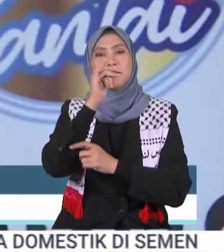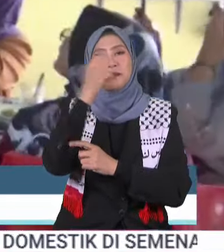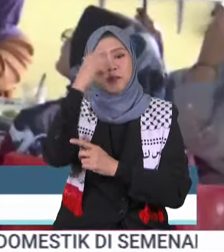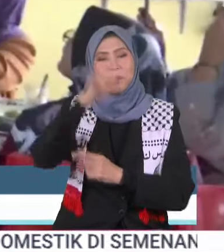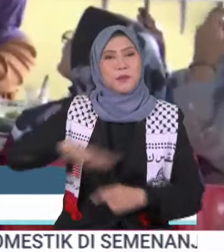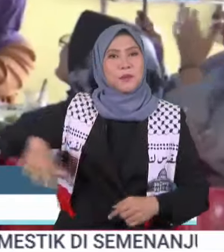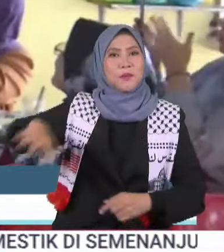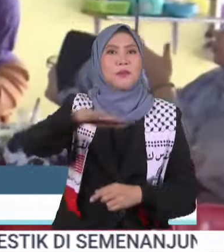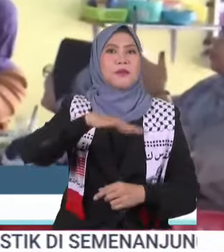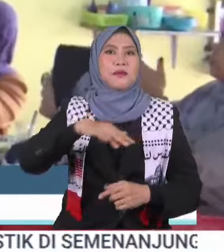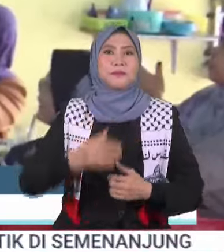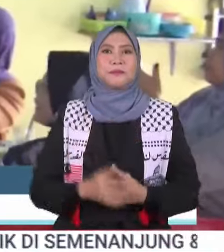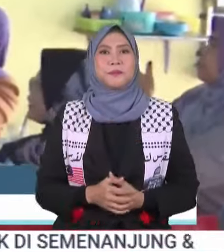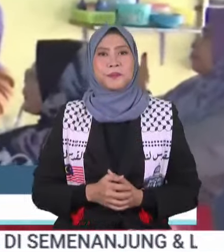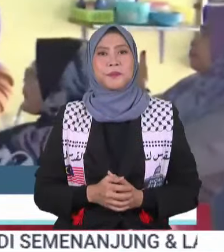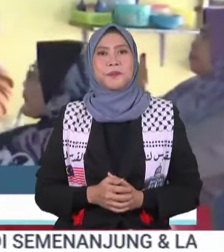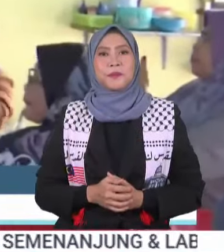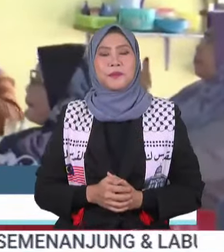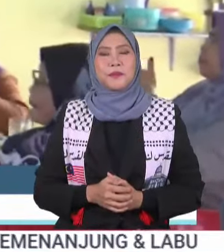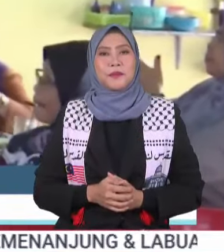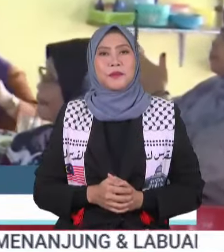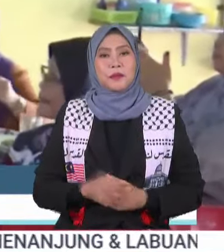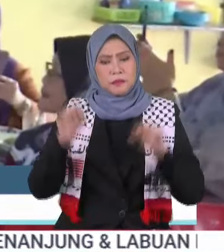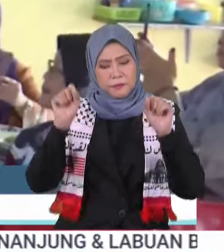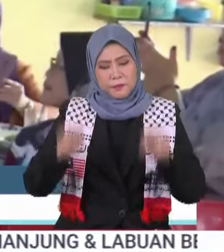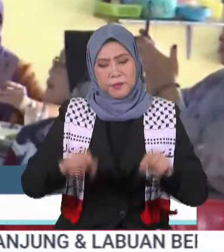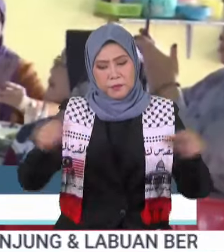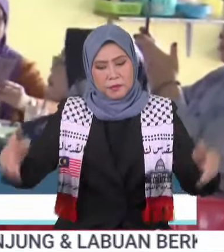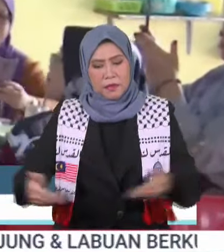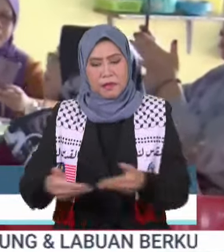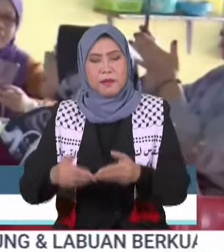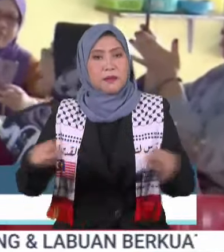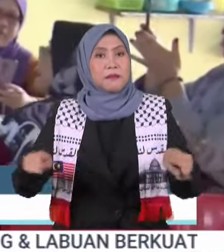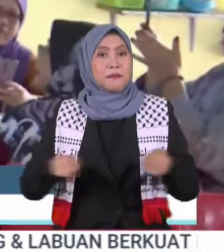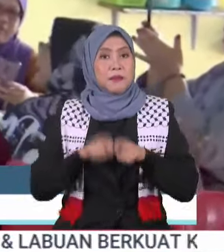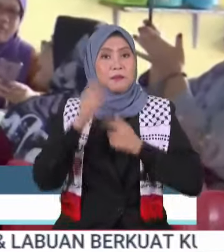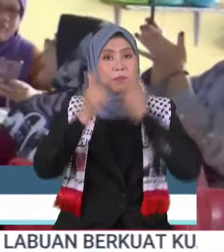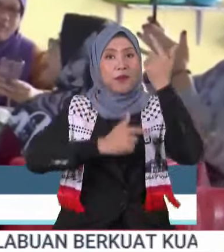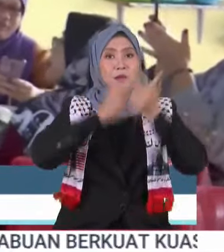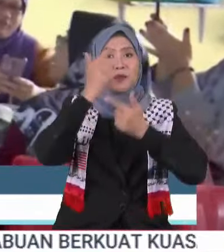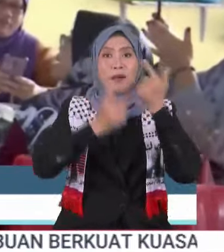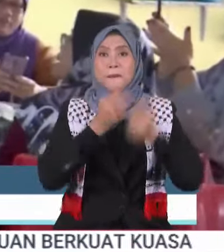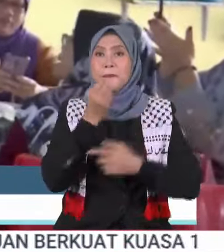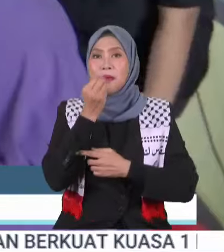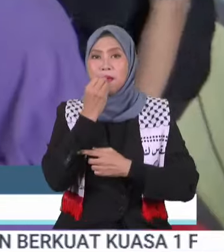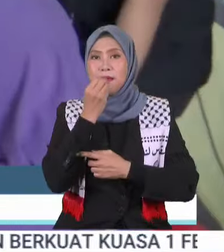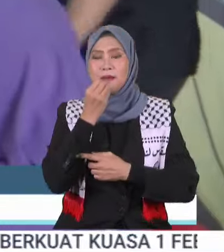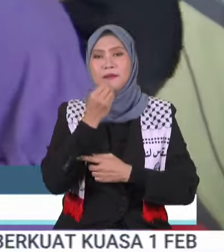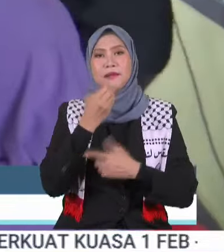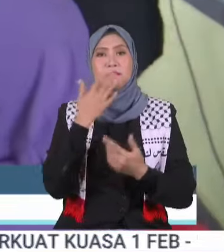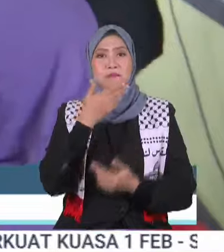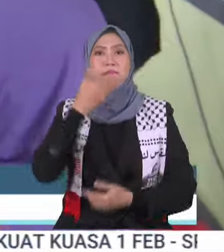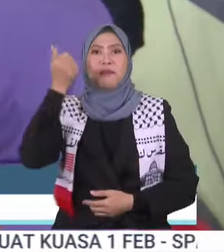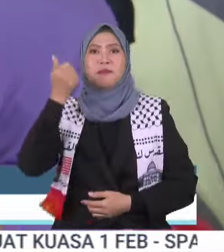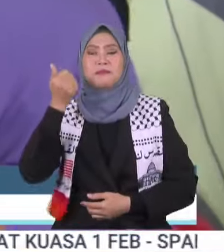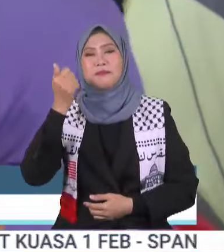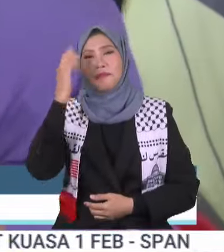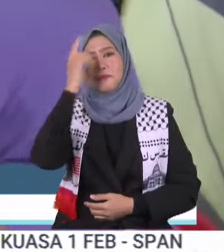kepada semua selain itu juga mampu memperkenalkan destinasi pelancongan makanan yang menarik di